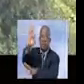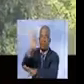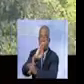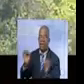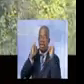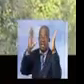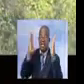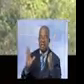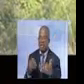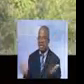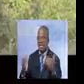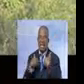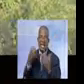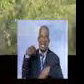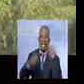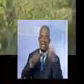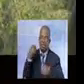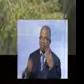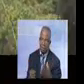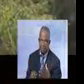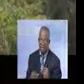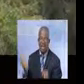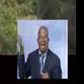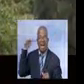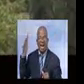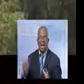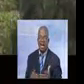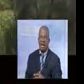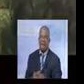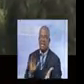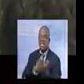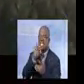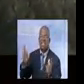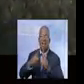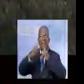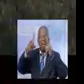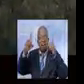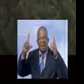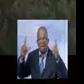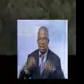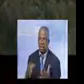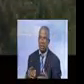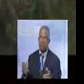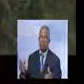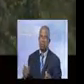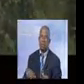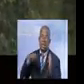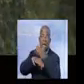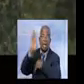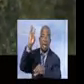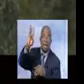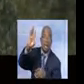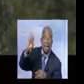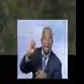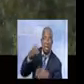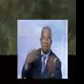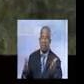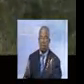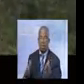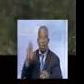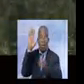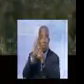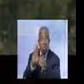se porte mal. D'une superficie d'environ 16 millions d'hectares à l'indépendance, elle est estimée aujourd'hui à moins de 2